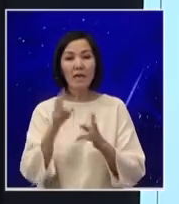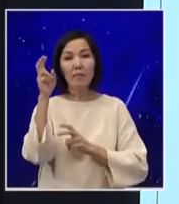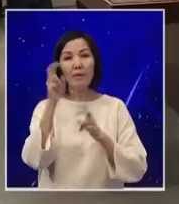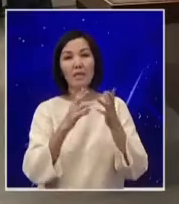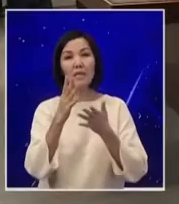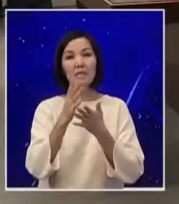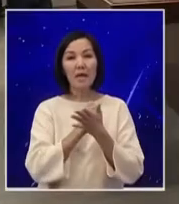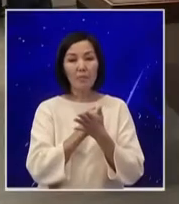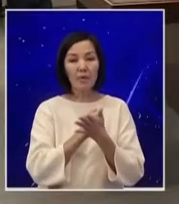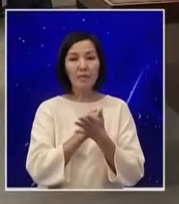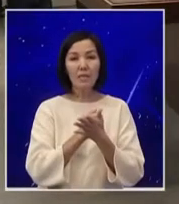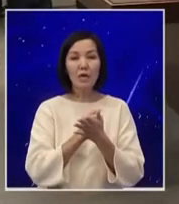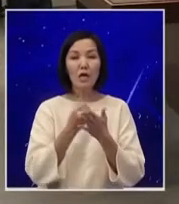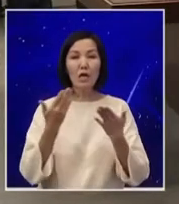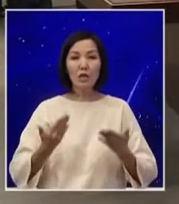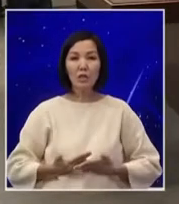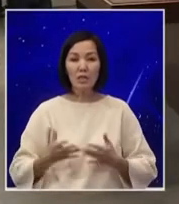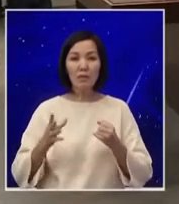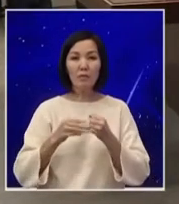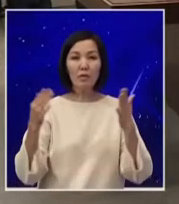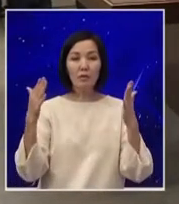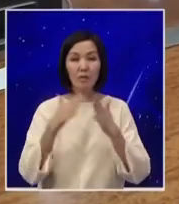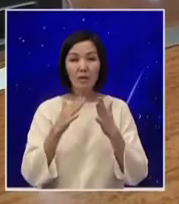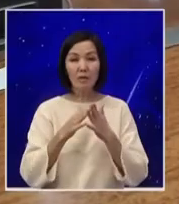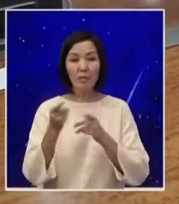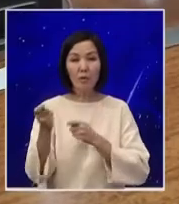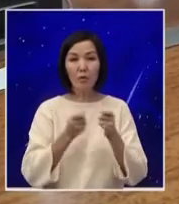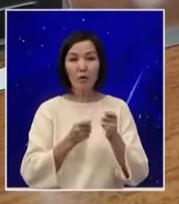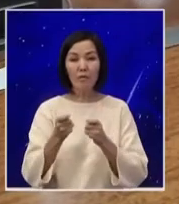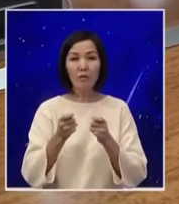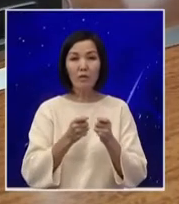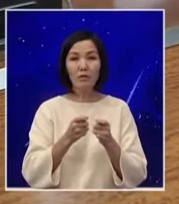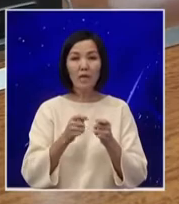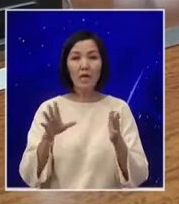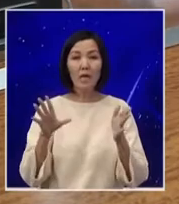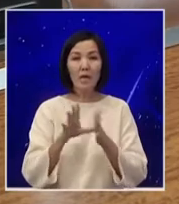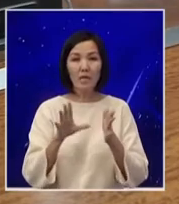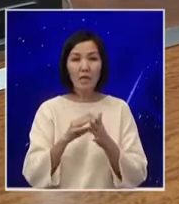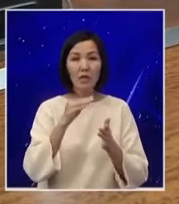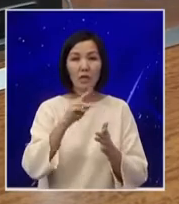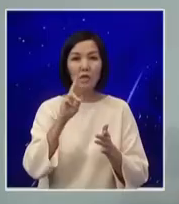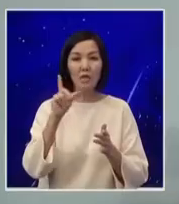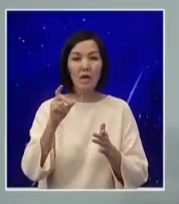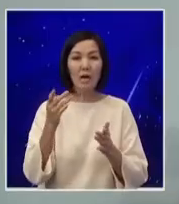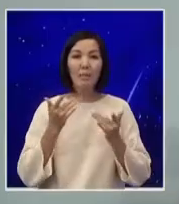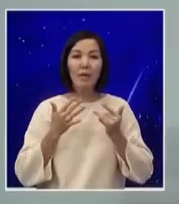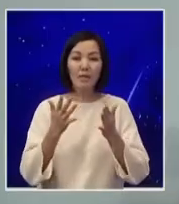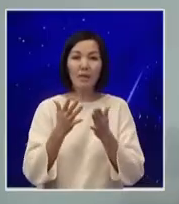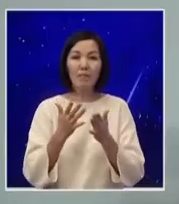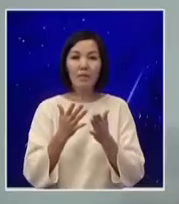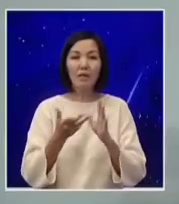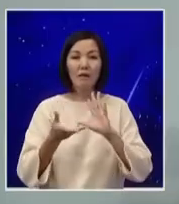топлива есть чем топить и жителям частного сектора по словам руководителя управления энергетики и жкх потребность угля для населения